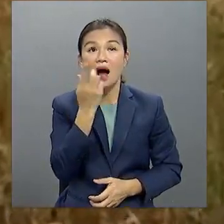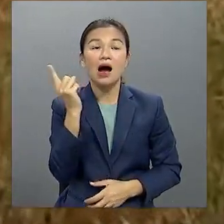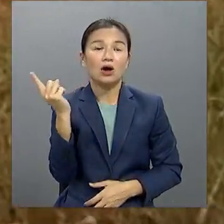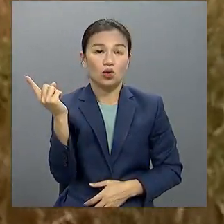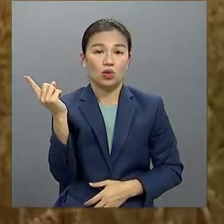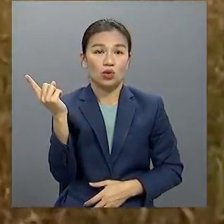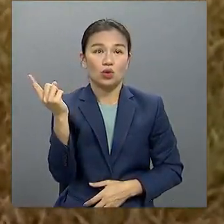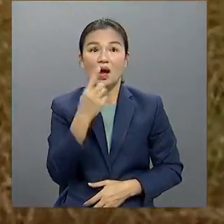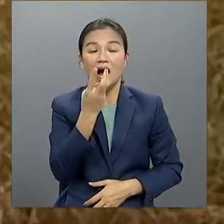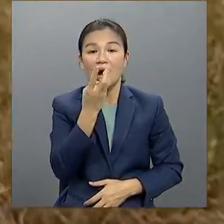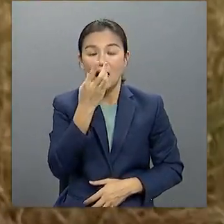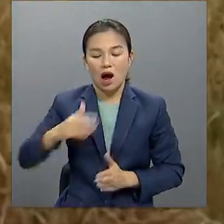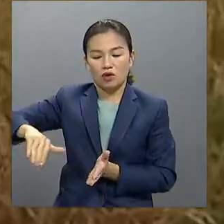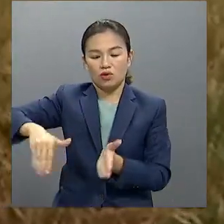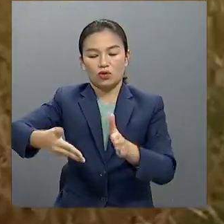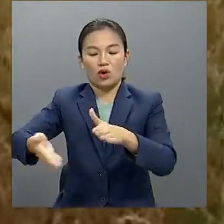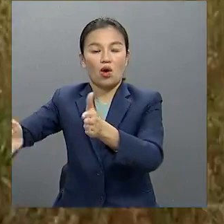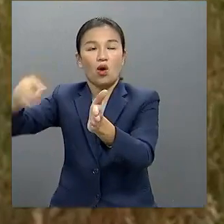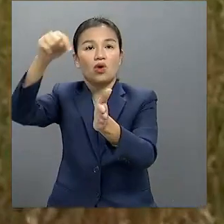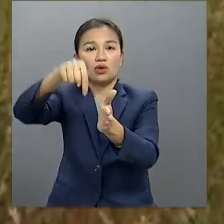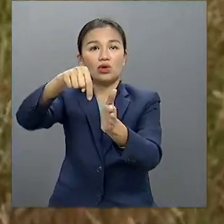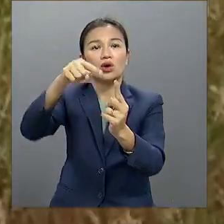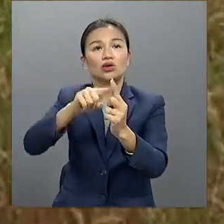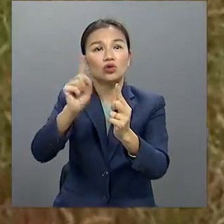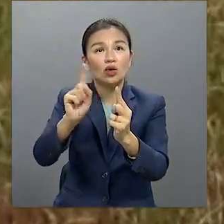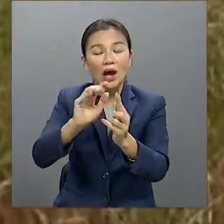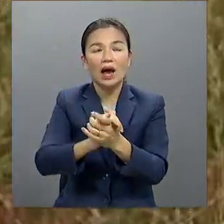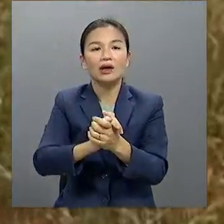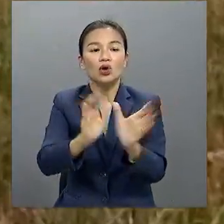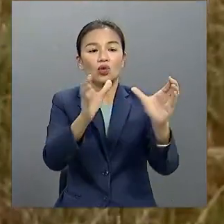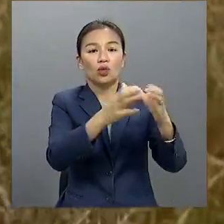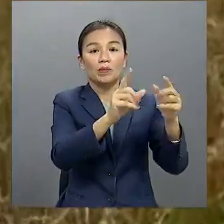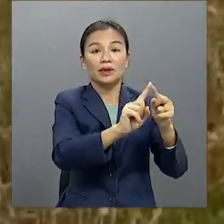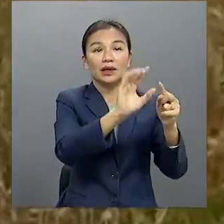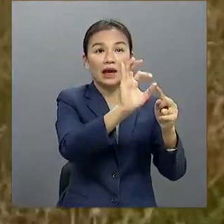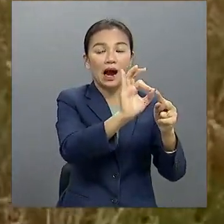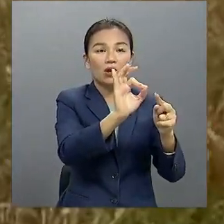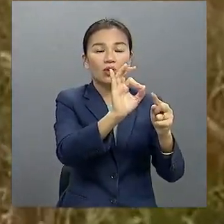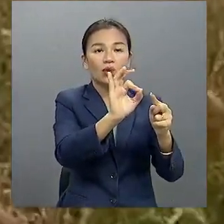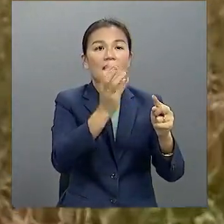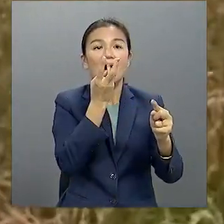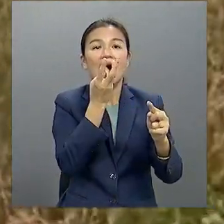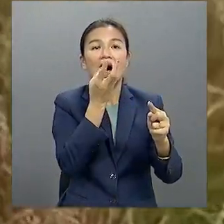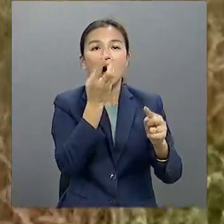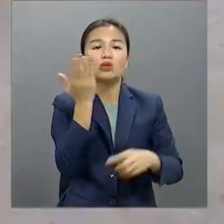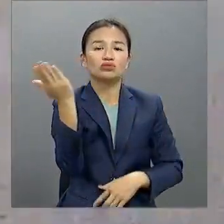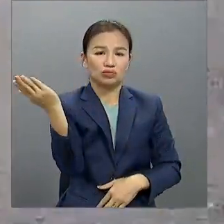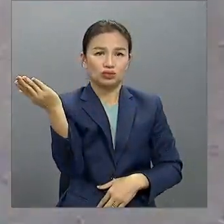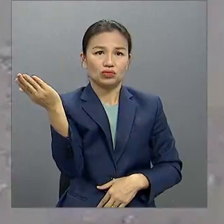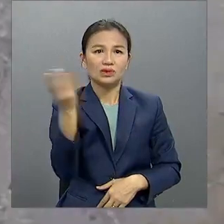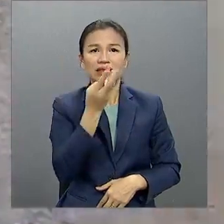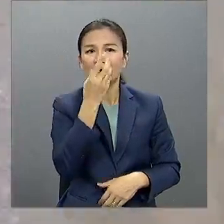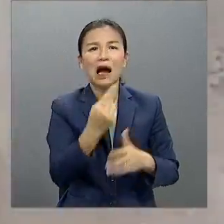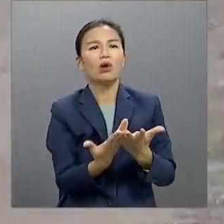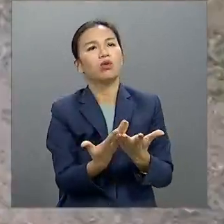ยเขตพื้นที่หมู่9สภาพข้าวเป็นแบบนี้ข้าวไม่ออกถน